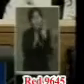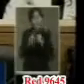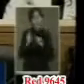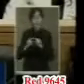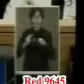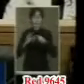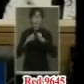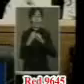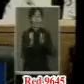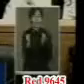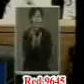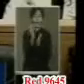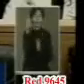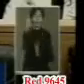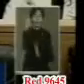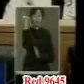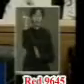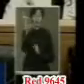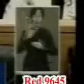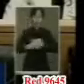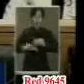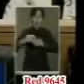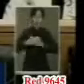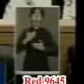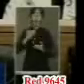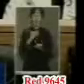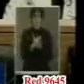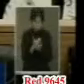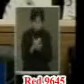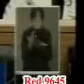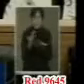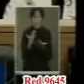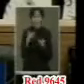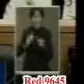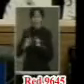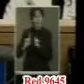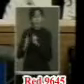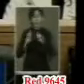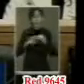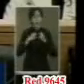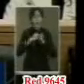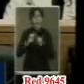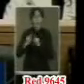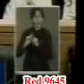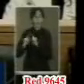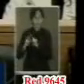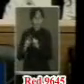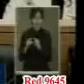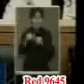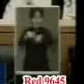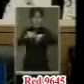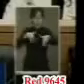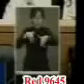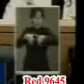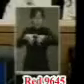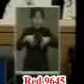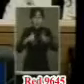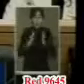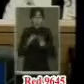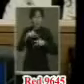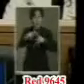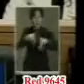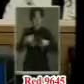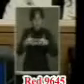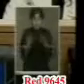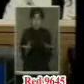ในปีนี้การหยุดรถไฟหรือจะหยุดใดๆก็ตามในประเทศนี้การจับประชาชนกับประเทศเป็นตัวประ